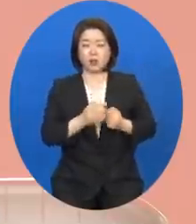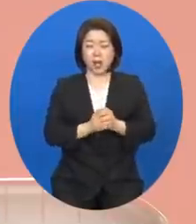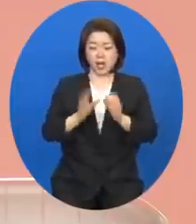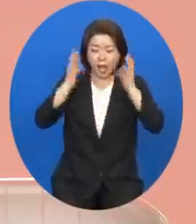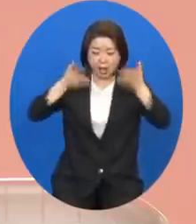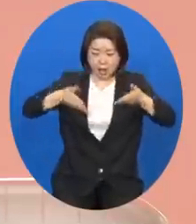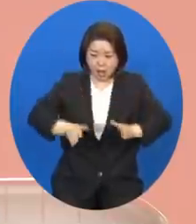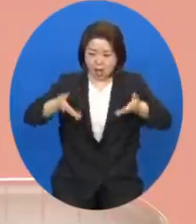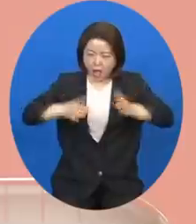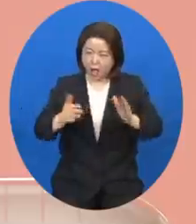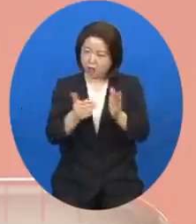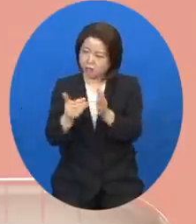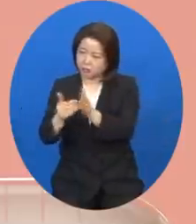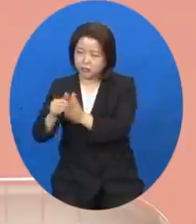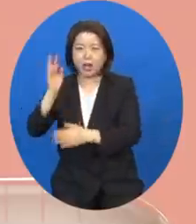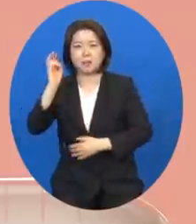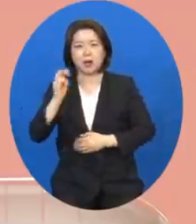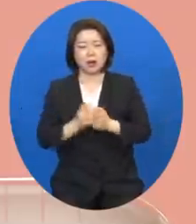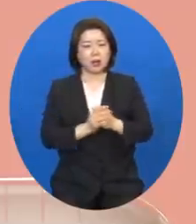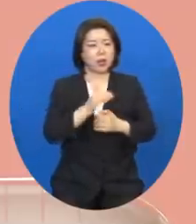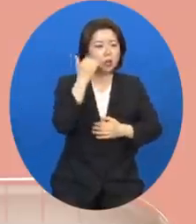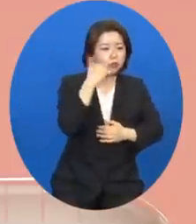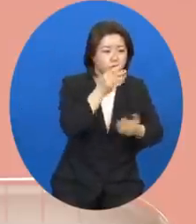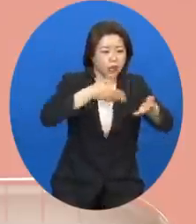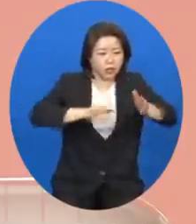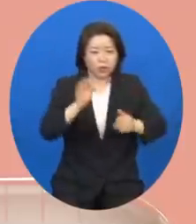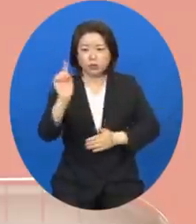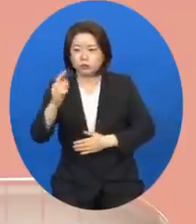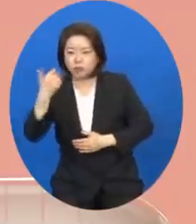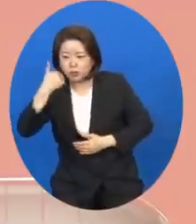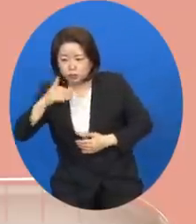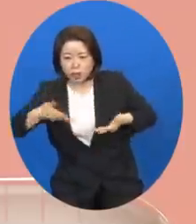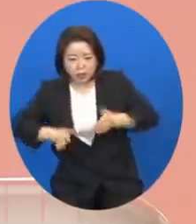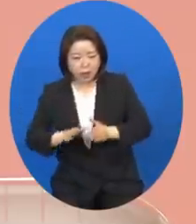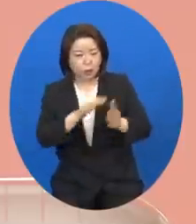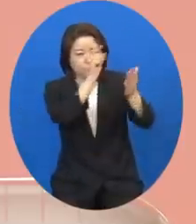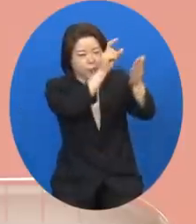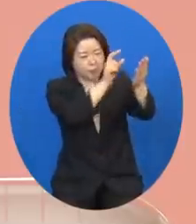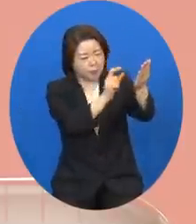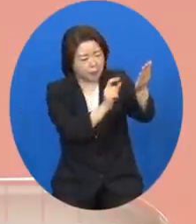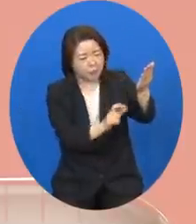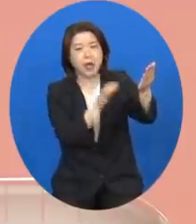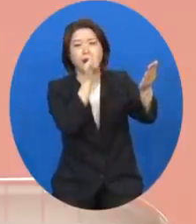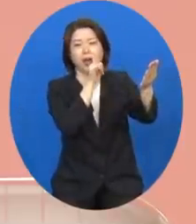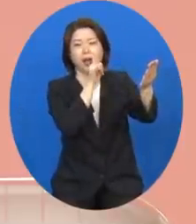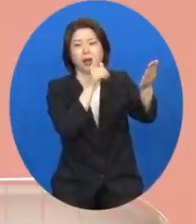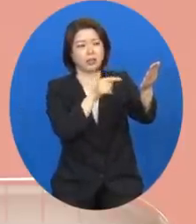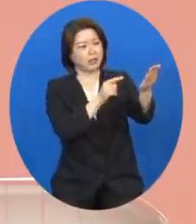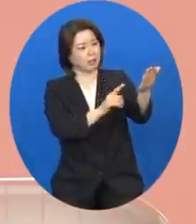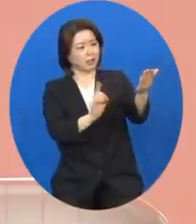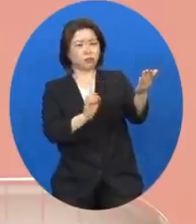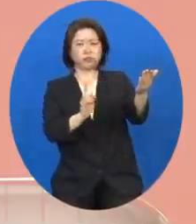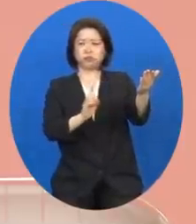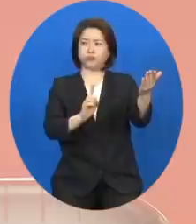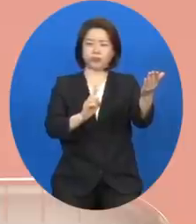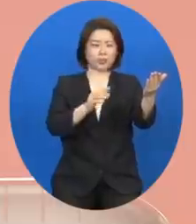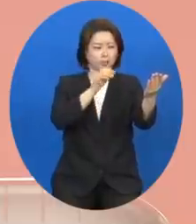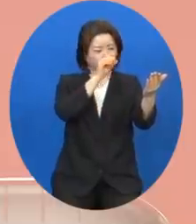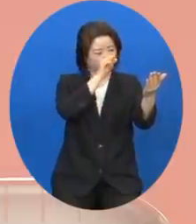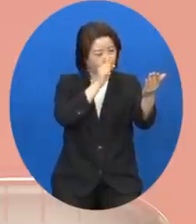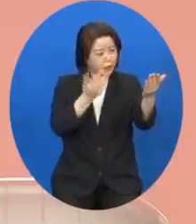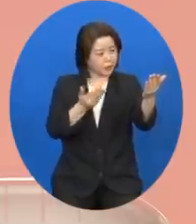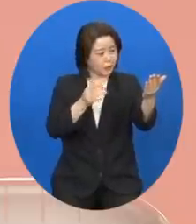낳다가만 죽었는지 누구는 누구를 낳고 누구는 누구를 낳고 그거밖에 없어요. 야, 이게 뭐 대단한 것